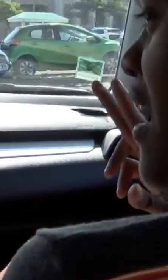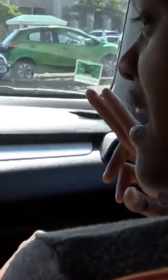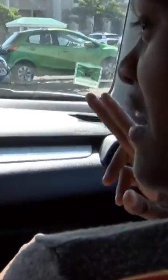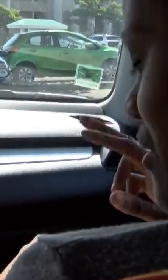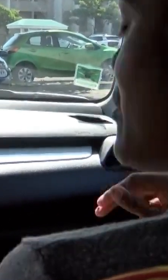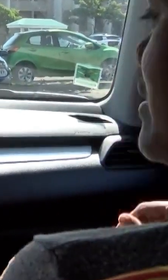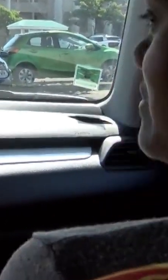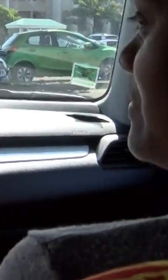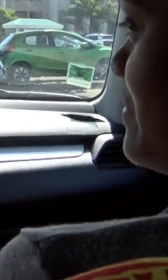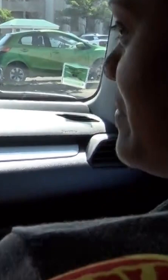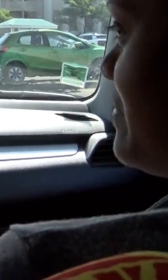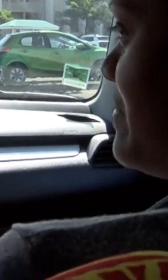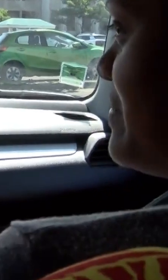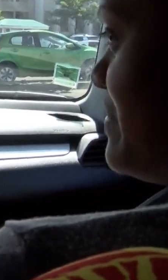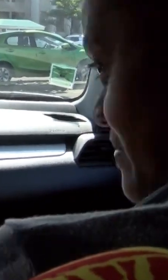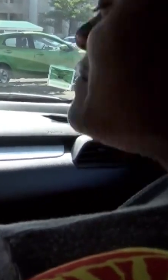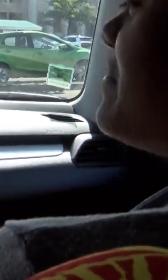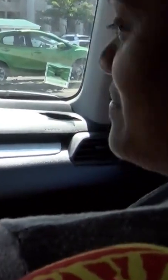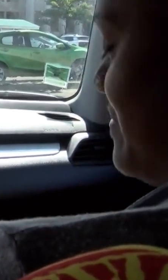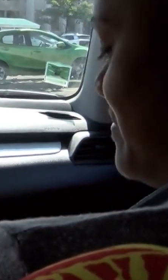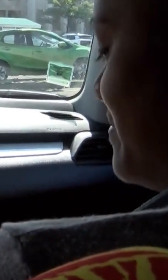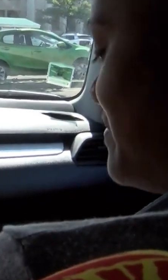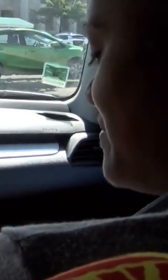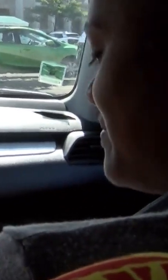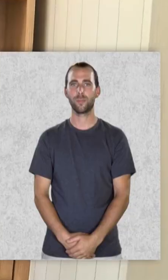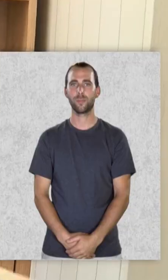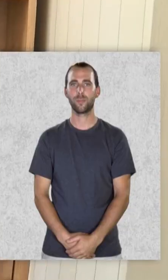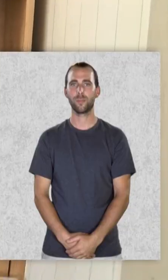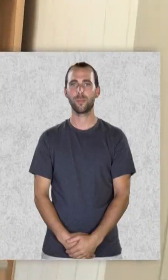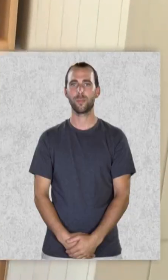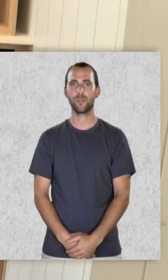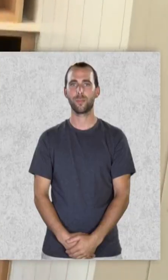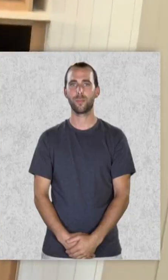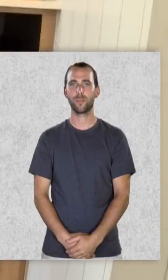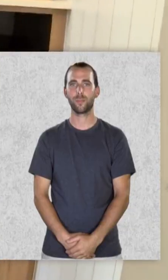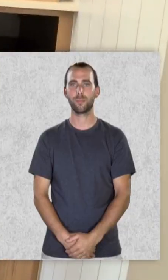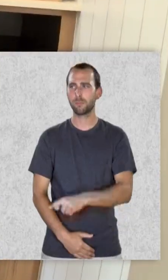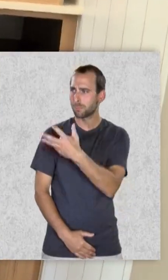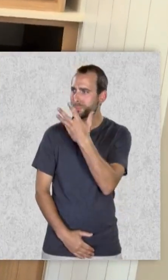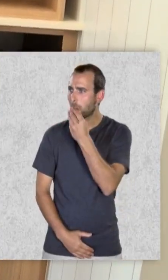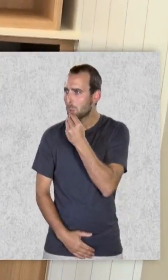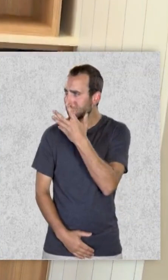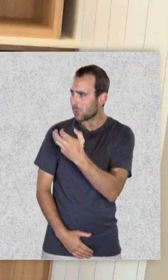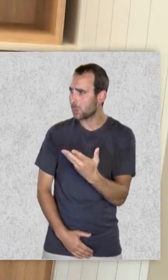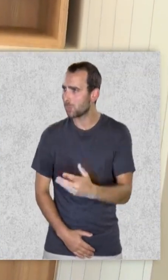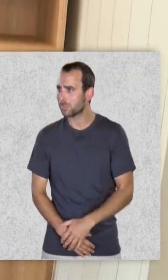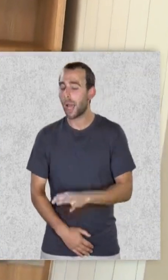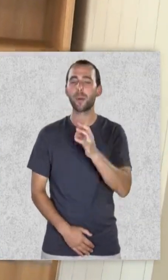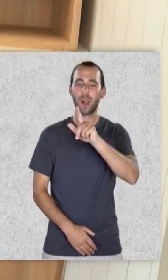On y rejoint 3 copines, toutes sourdes, hein? Je veux manger. Ah oui, voilà